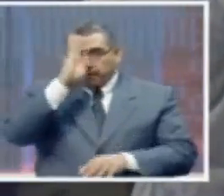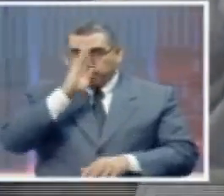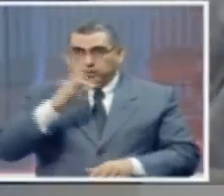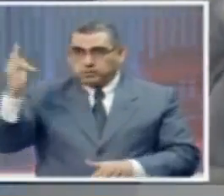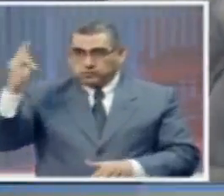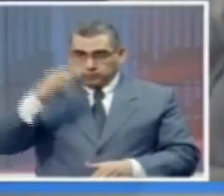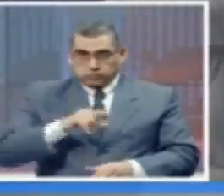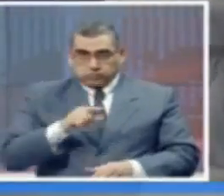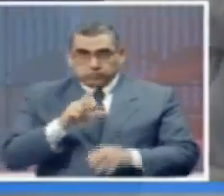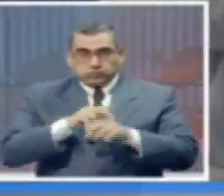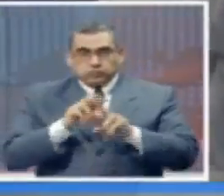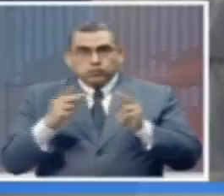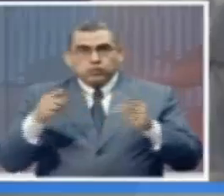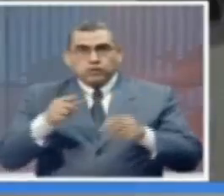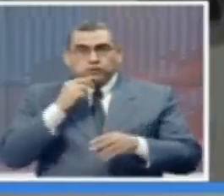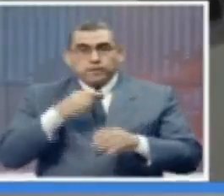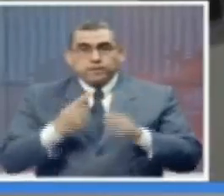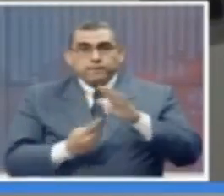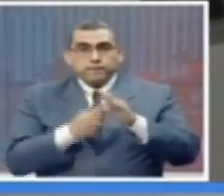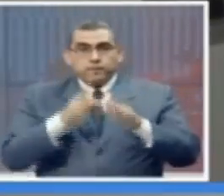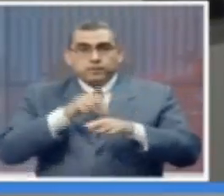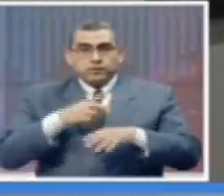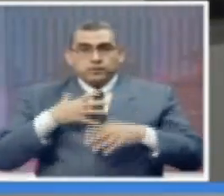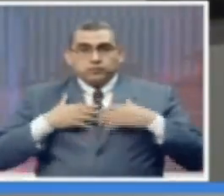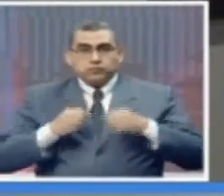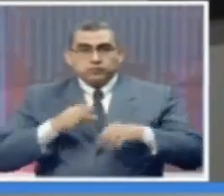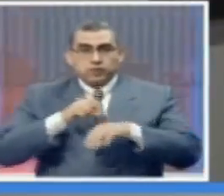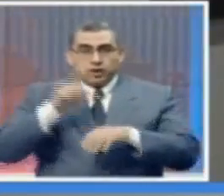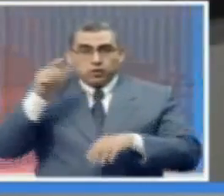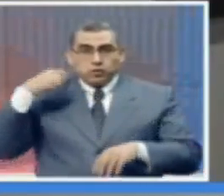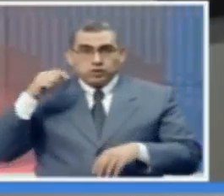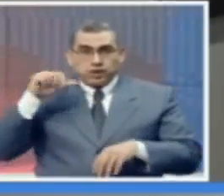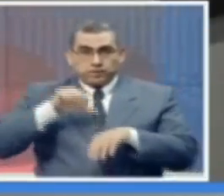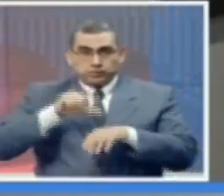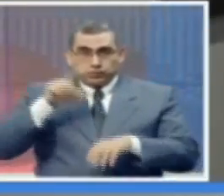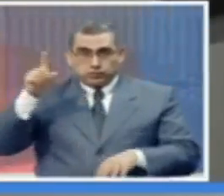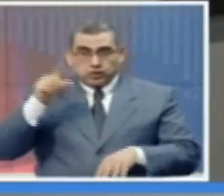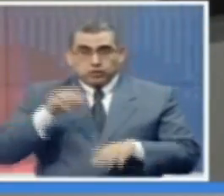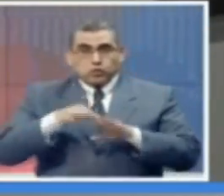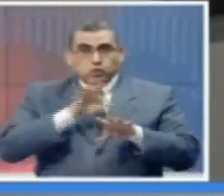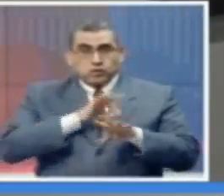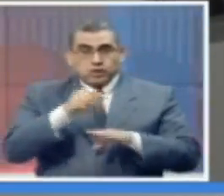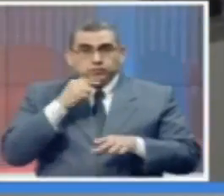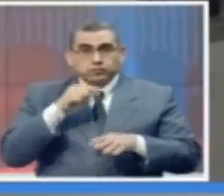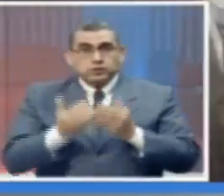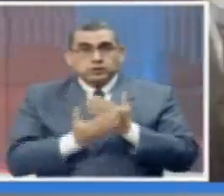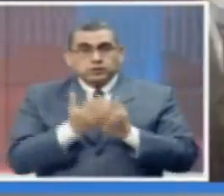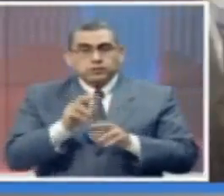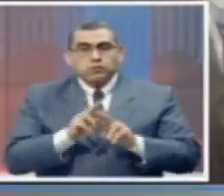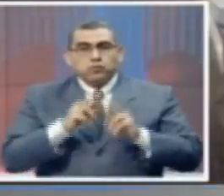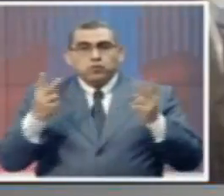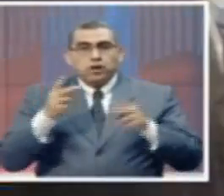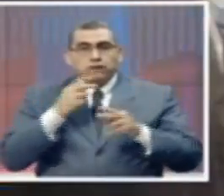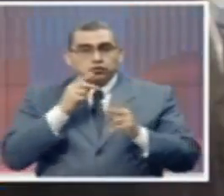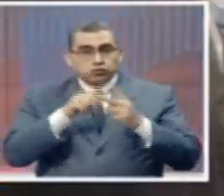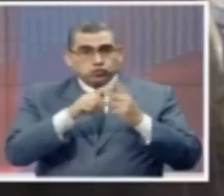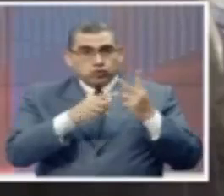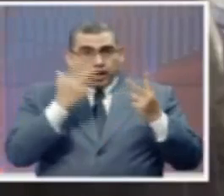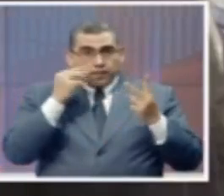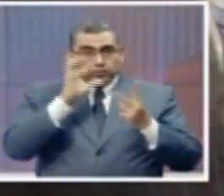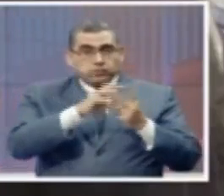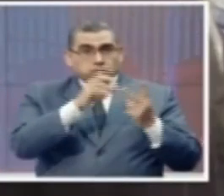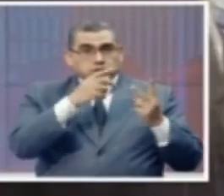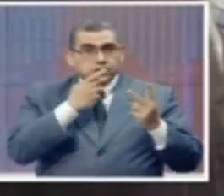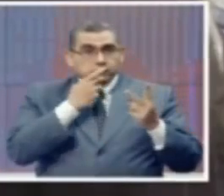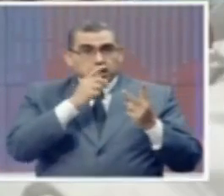البرازيل. وقال رئيس المعهد الوطني للأمراض المعدية بوزارة الصحة إن السلالة الجديدة تختلف عن السلالتين اللتين